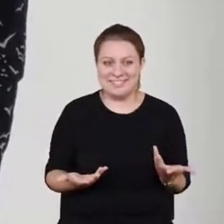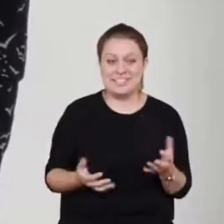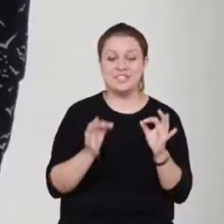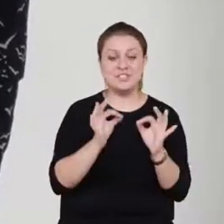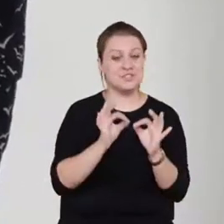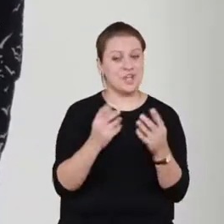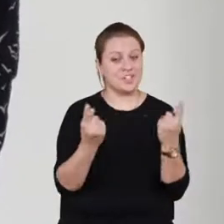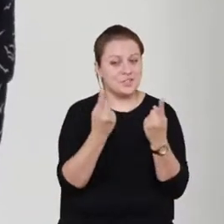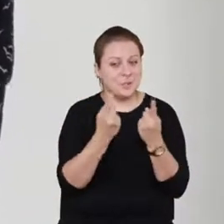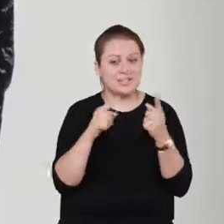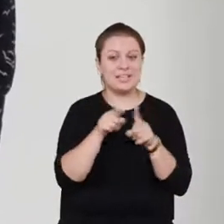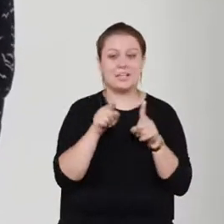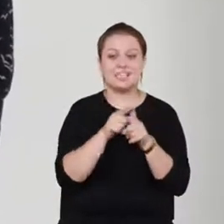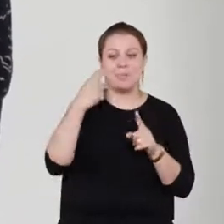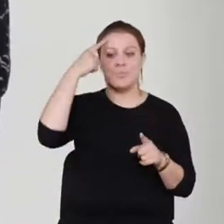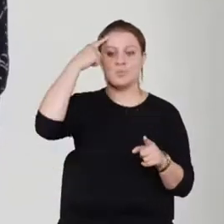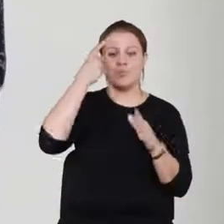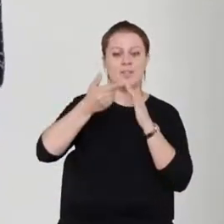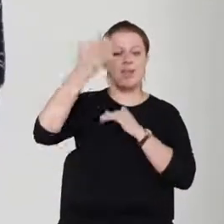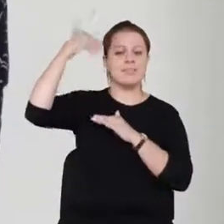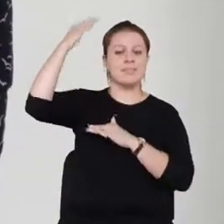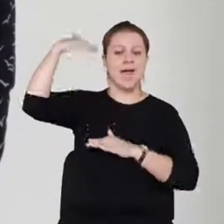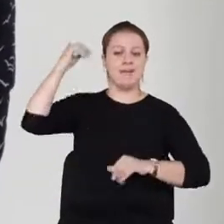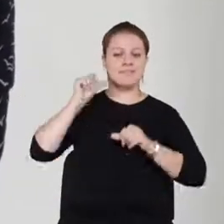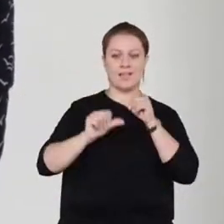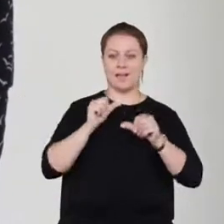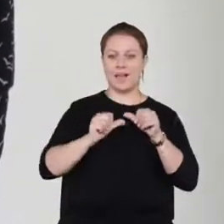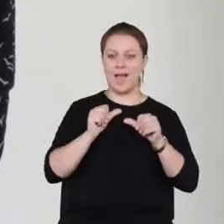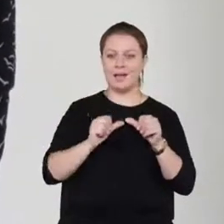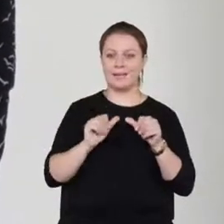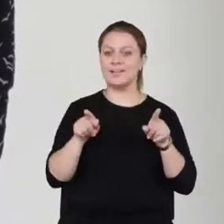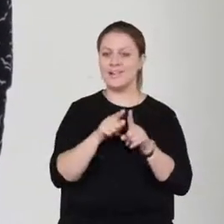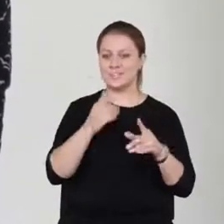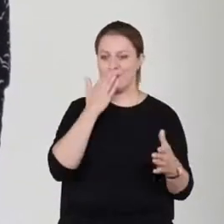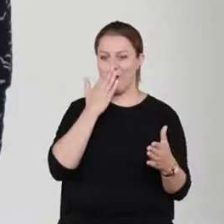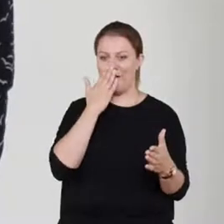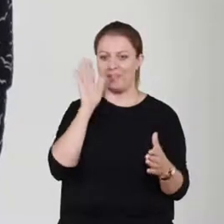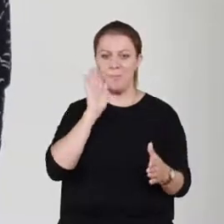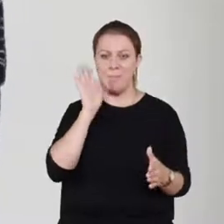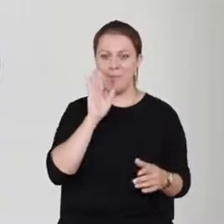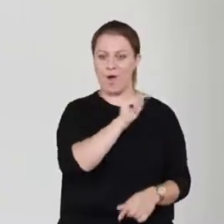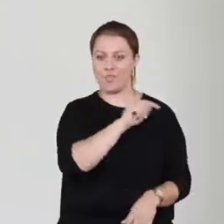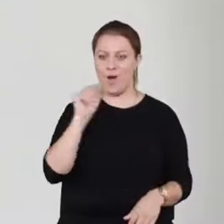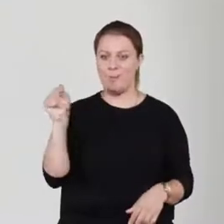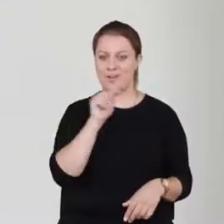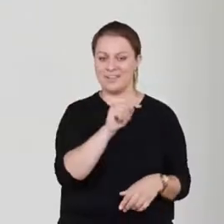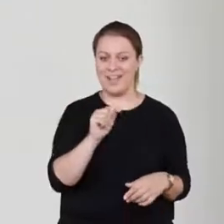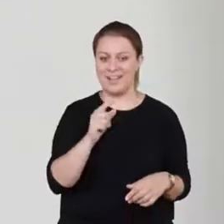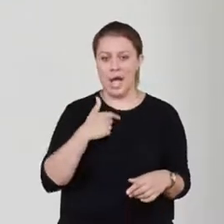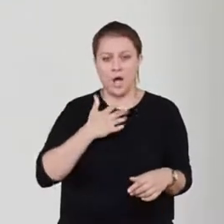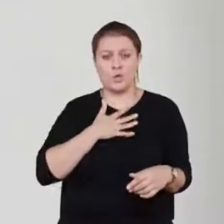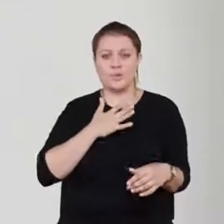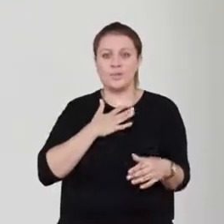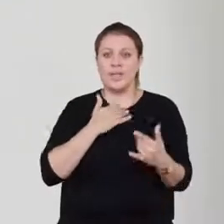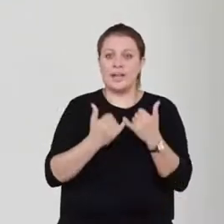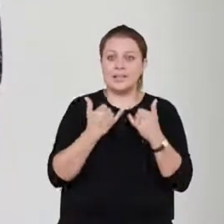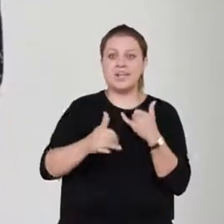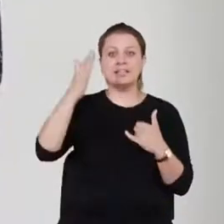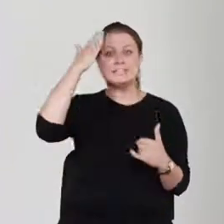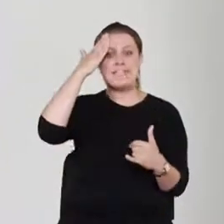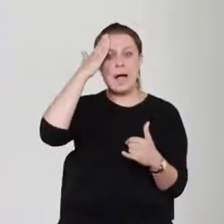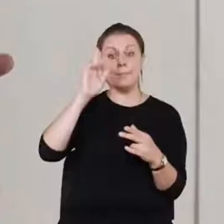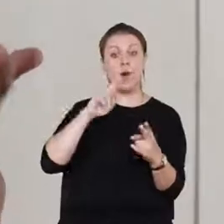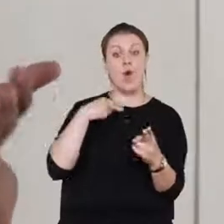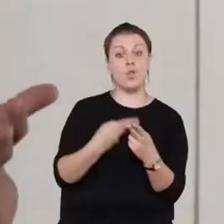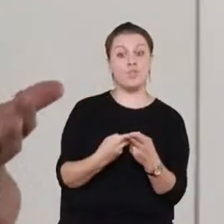przypominają różne problemy, które dzieją się dzisiaj. Ale myślę, że gdybyśmy znali odpowiedź na to pytanie, to może ja mogę